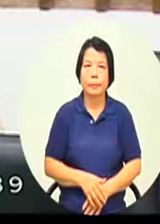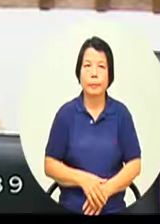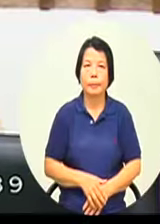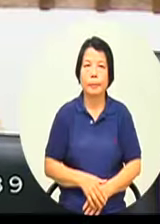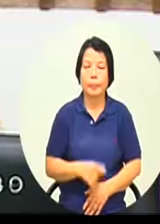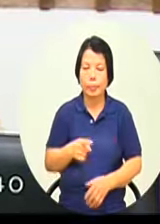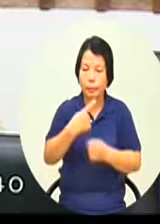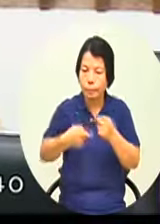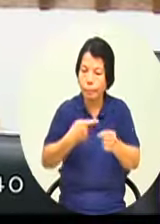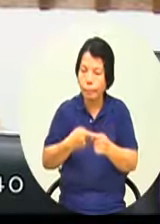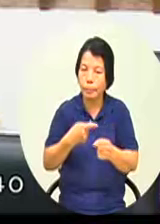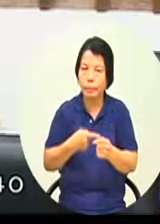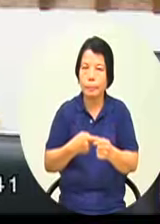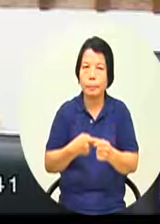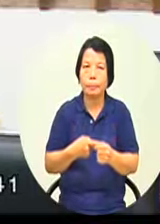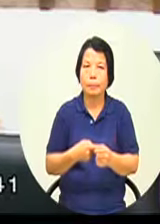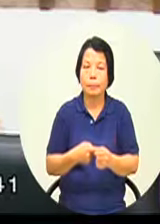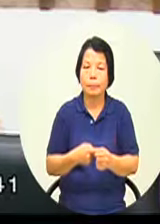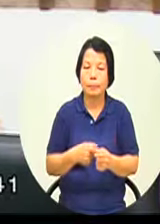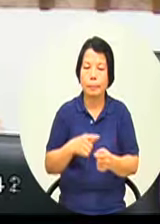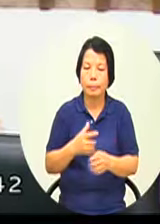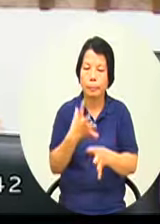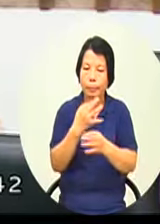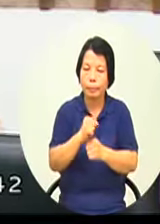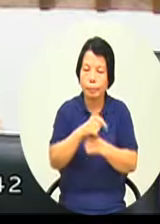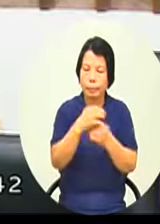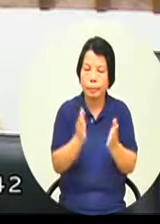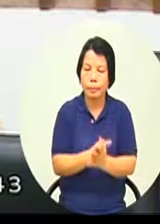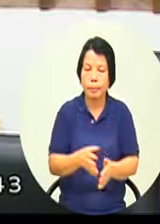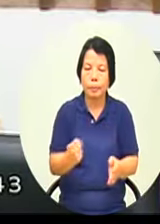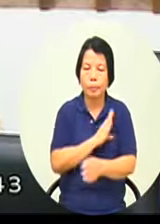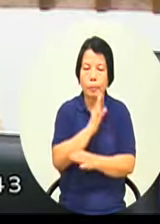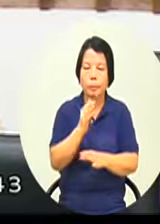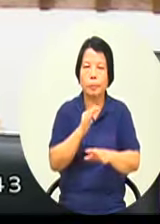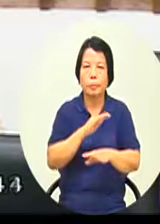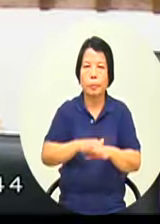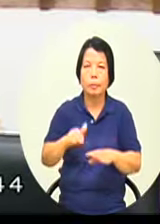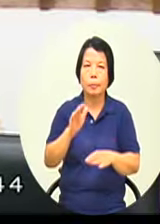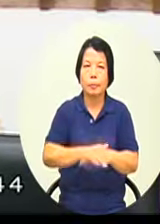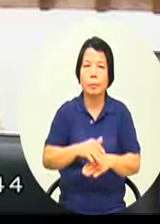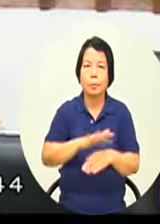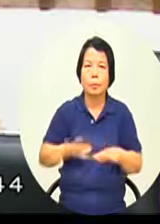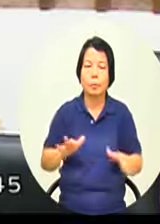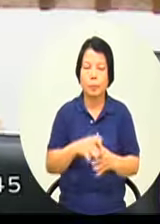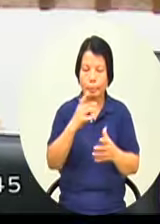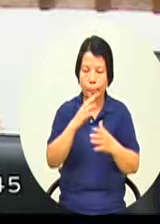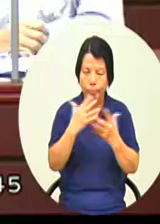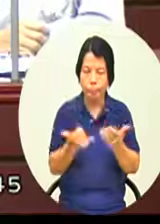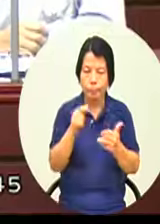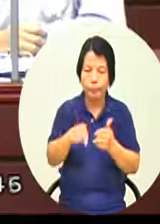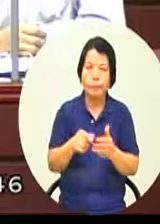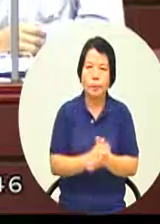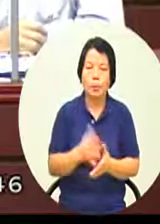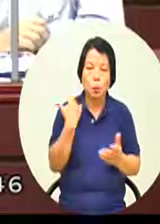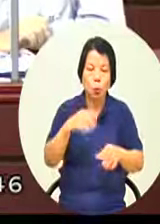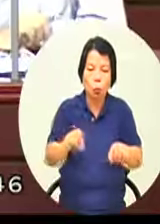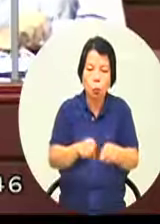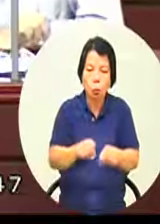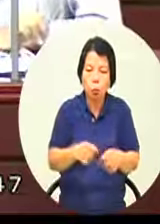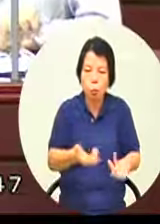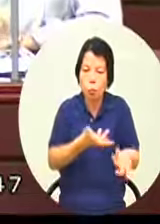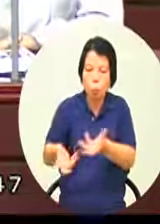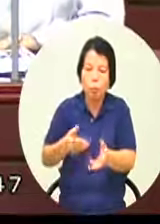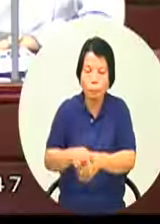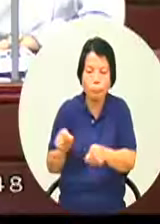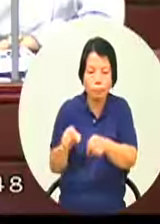的一年多的时间就会把它完成。 应该是大约这个时间，但是如果管线迁移时间再